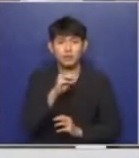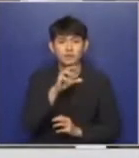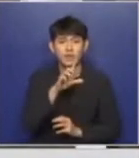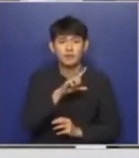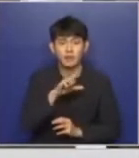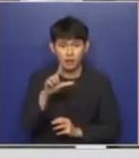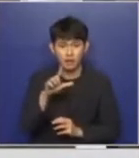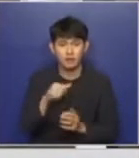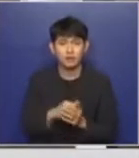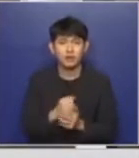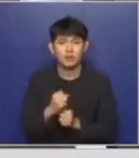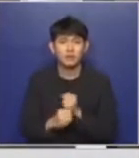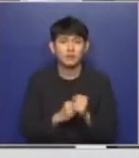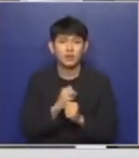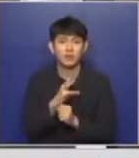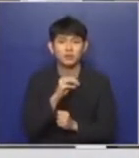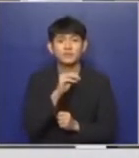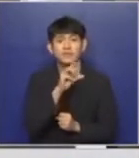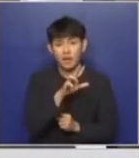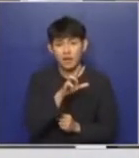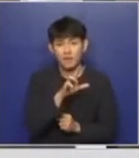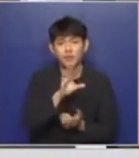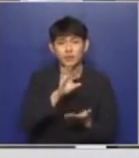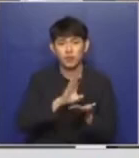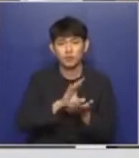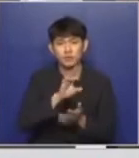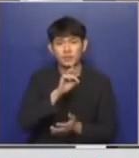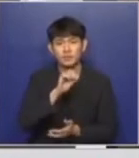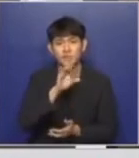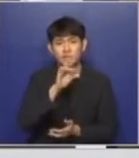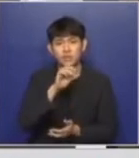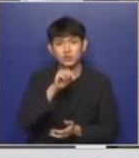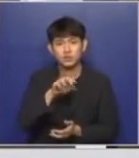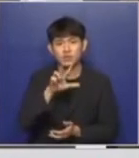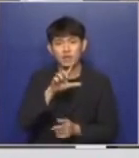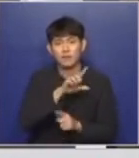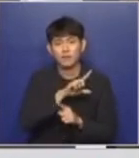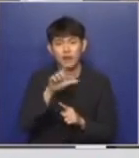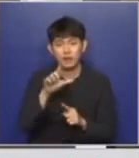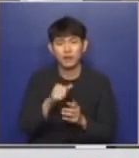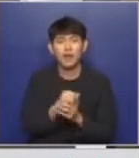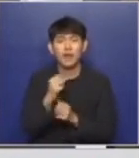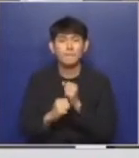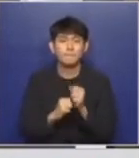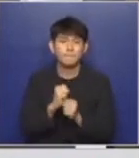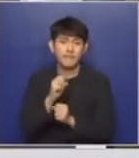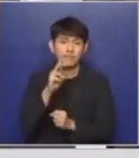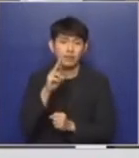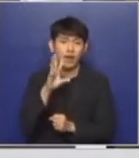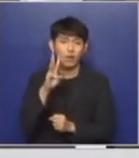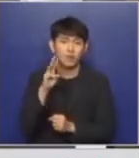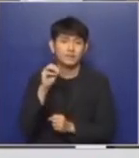ในปี2563ได้รับงบประมาณไป 77.3 ล้านปี